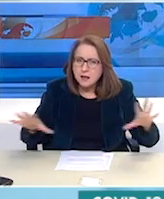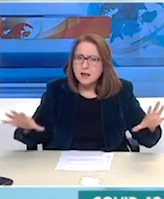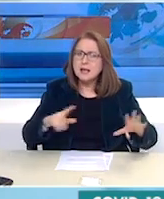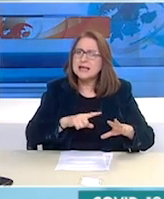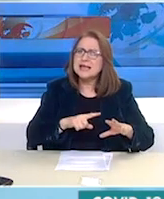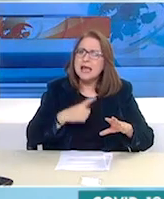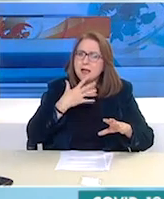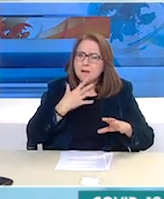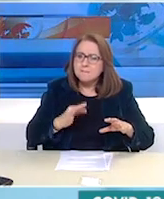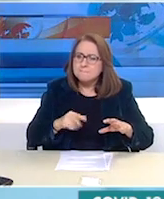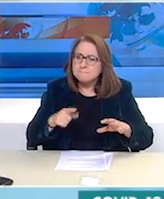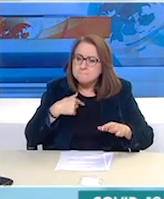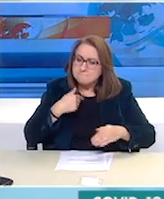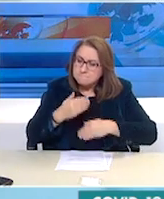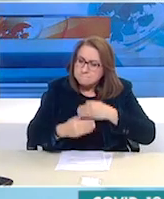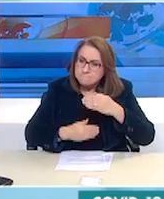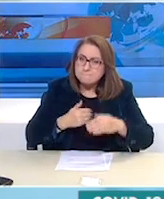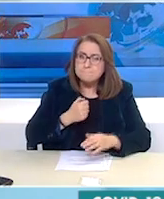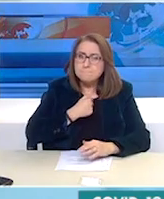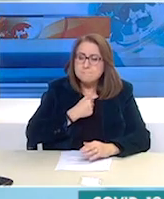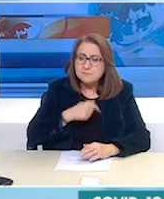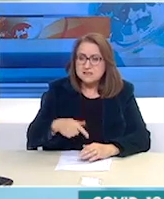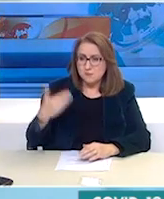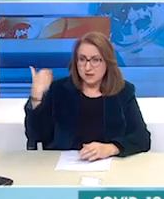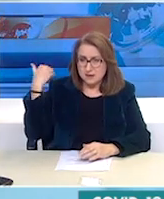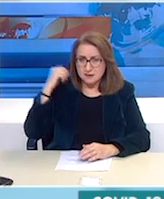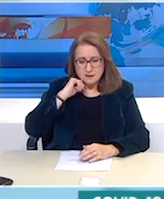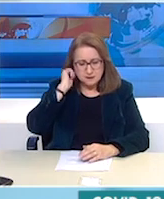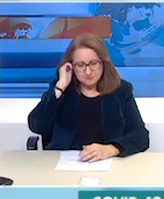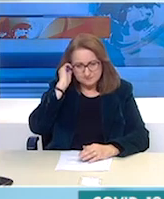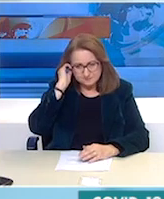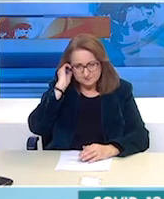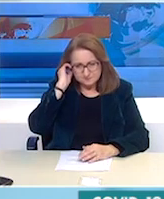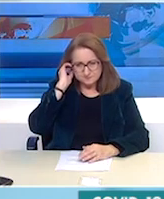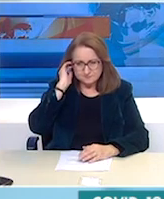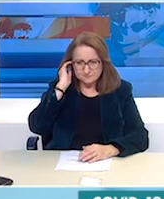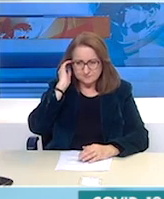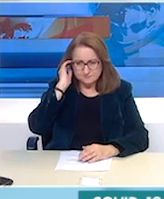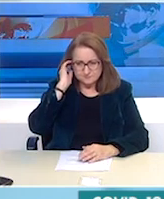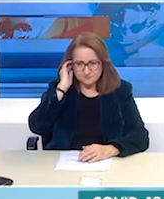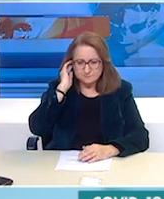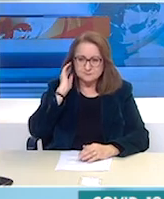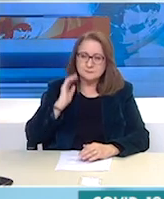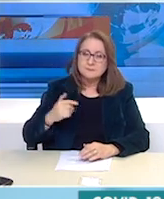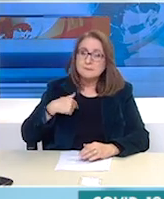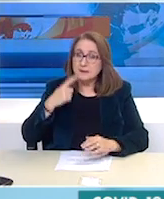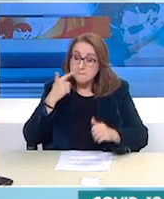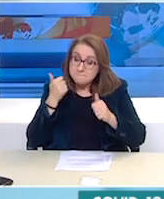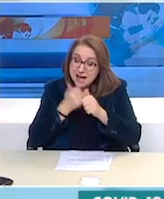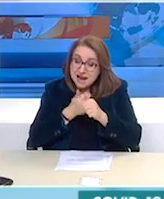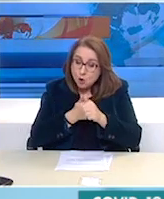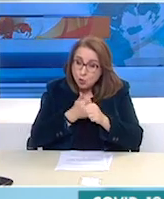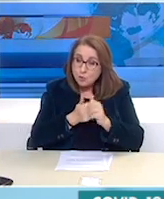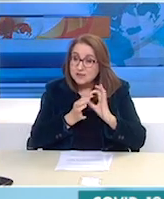Ελλάδα ειδική επιστημονική ομάδα, η οποία από την περασμένη εβδομάδα έχει καταθέσει πρωτόκολλο και θα παρακολουθήσει